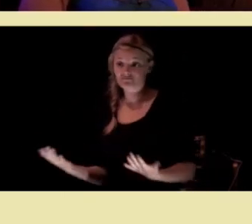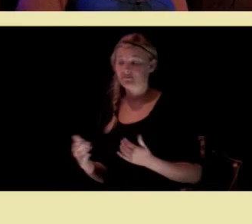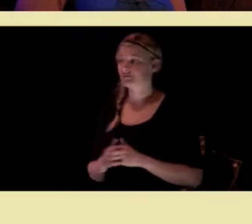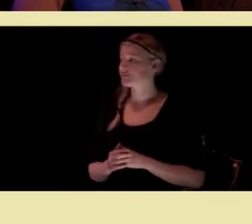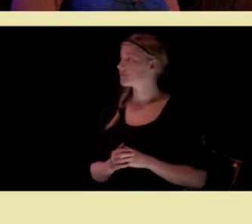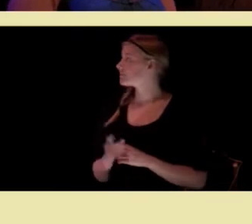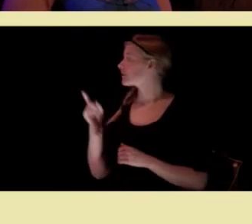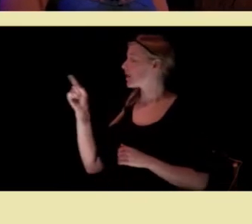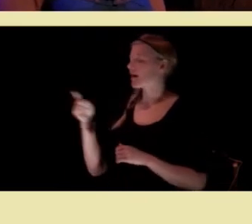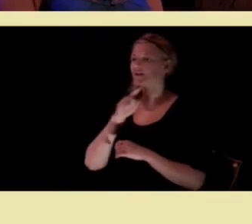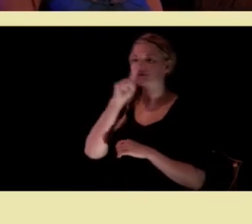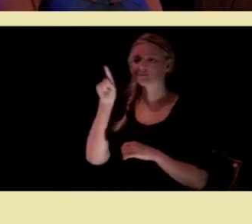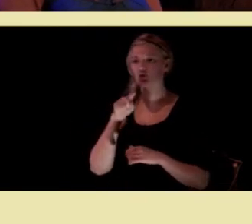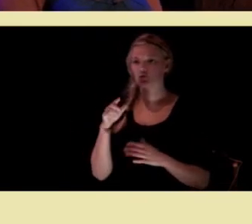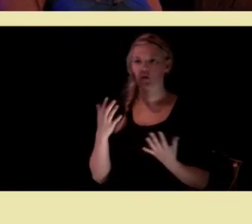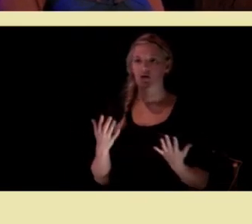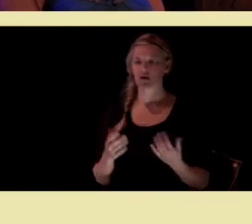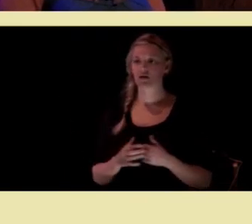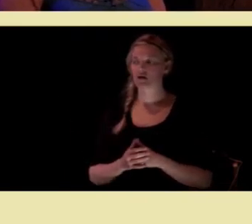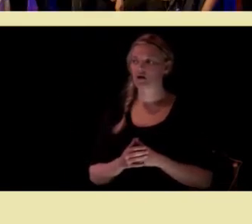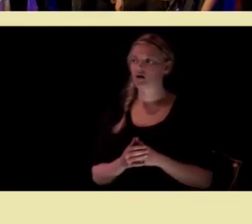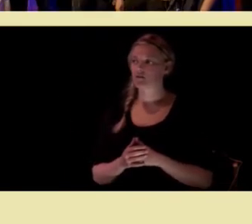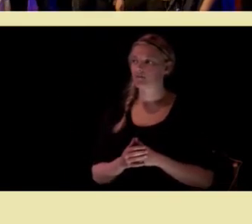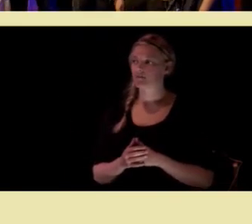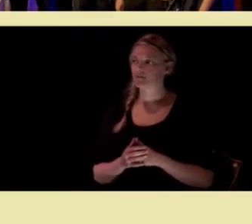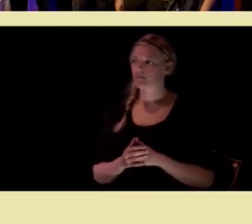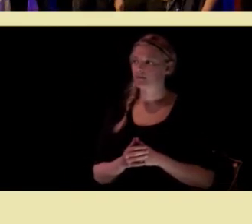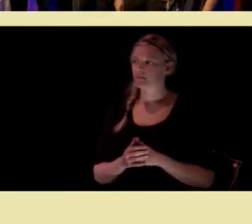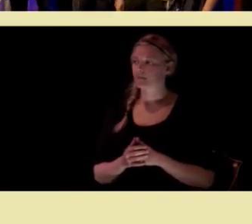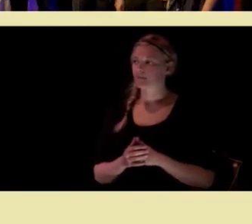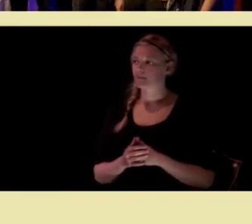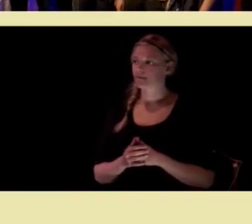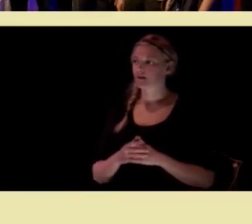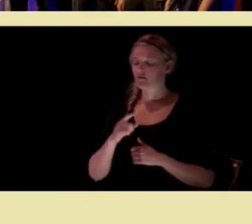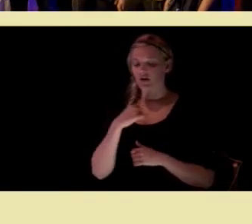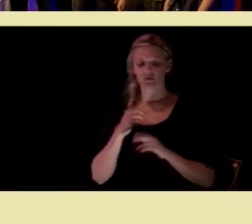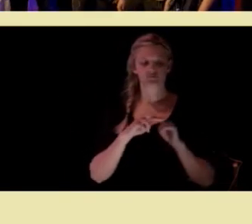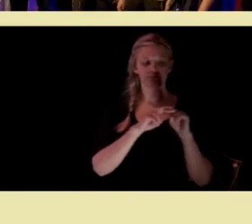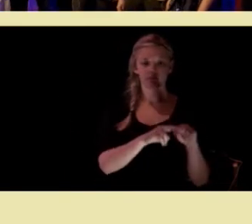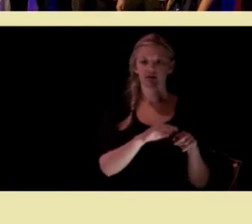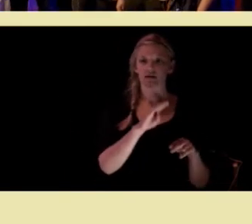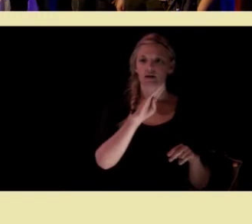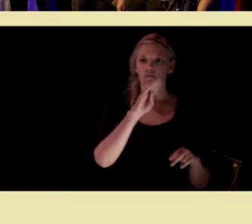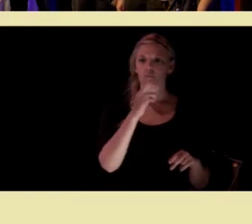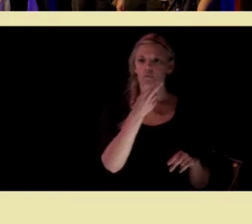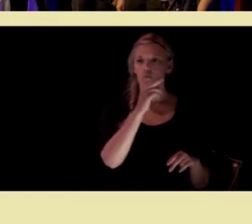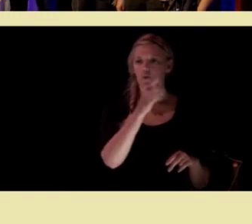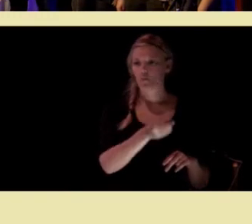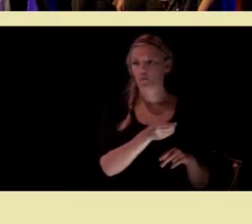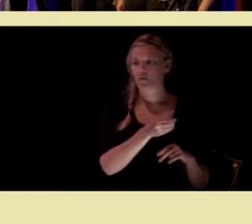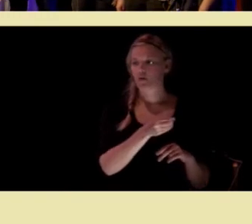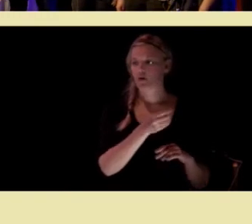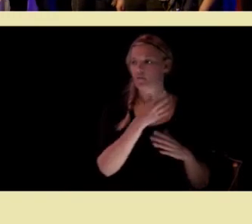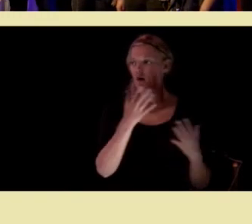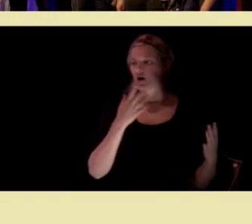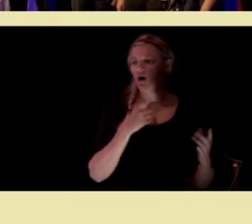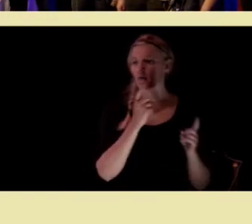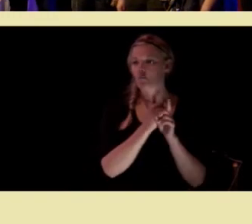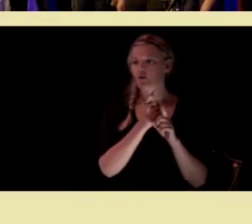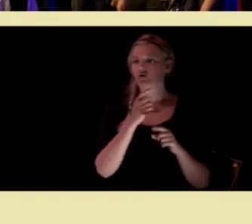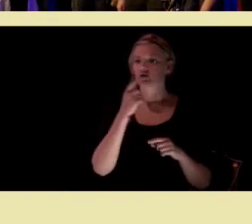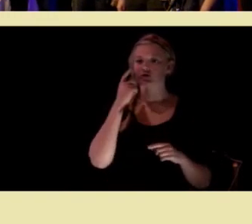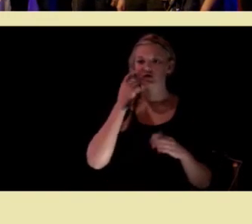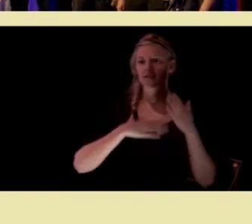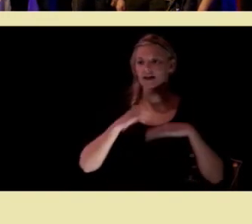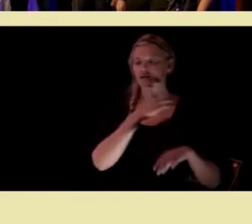Der står spørsmålene litt for tida, og vi har jo begynt å reise rundt I BUP. En del av dere har jo sikkert møtt psykisk helseproffene hos